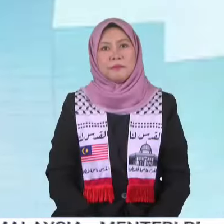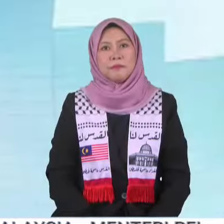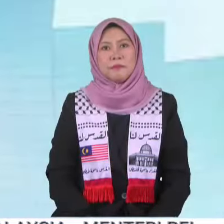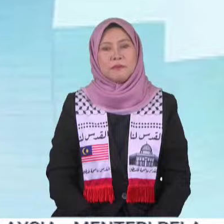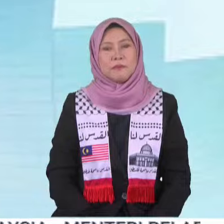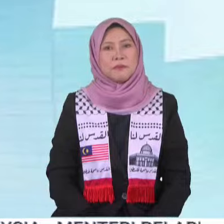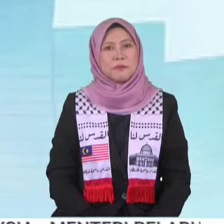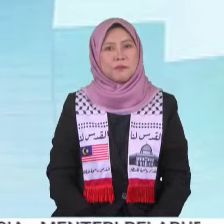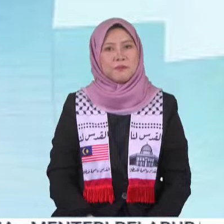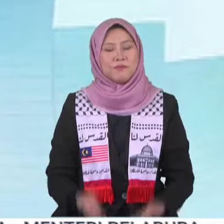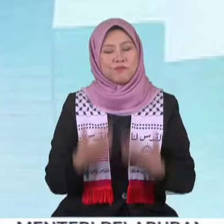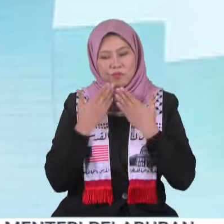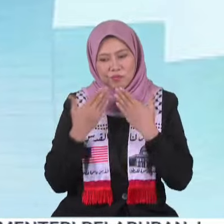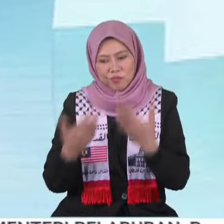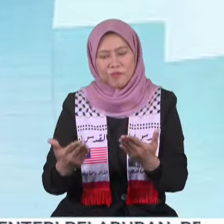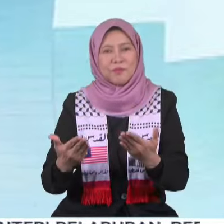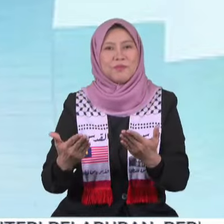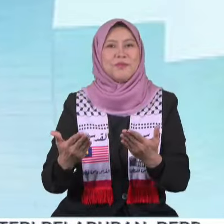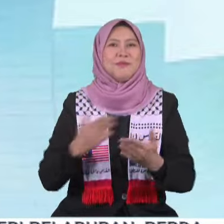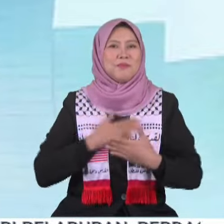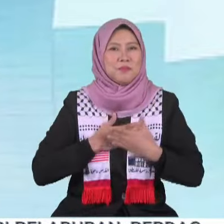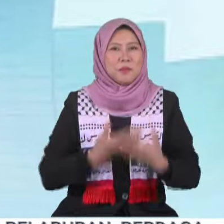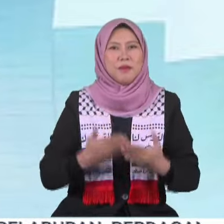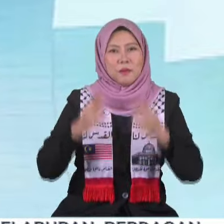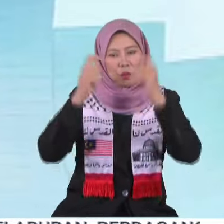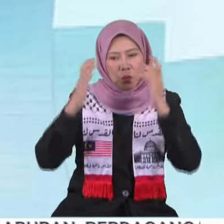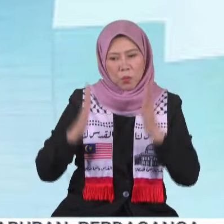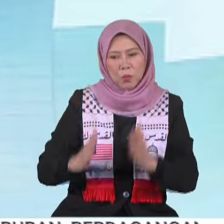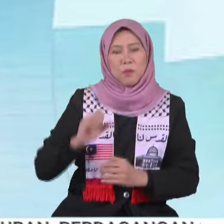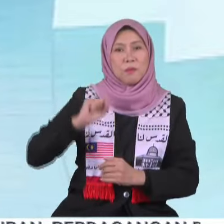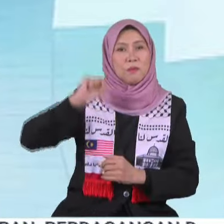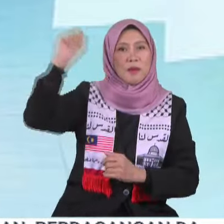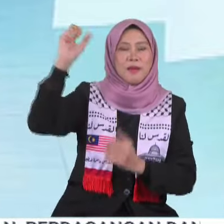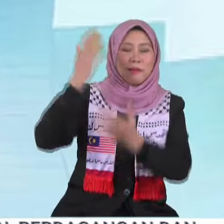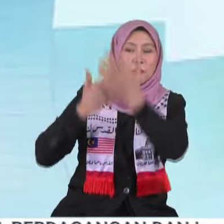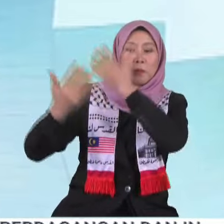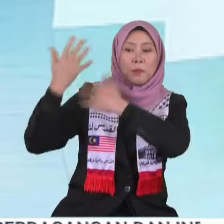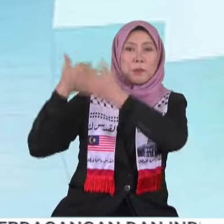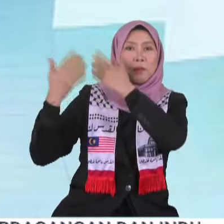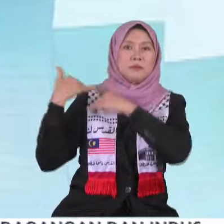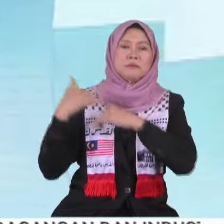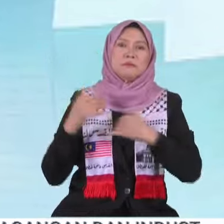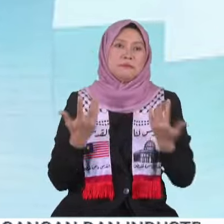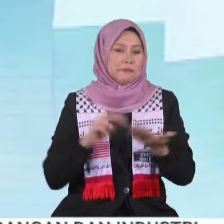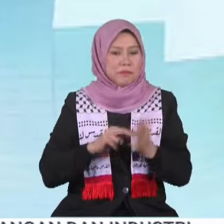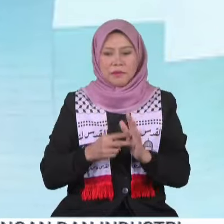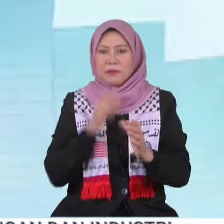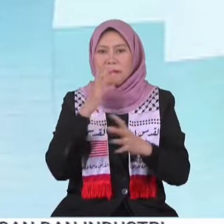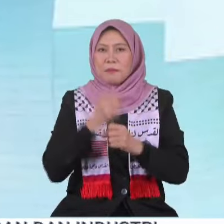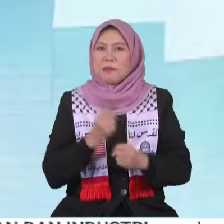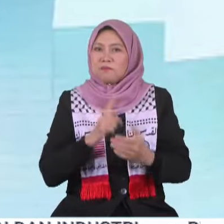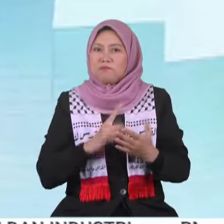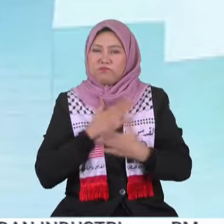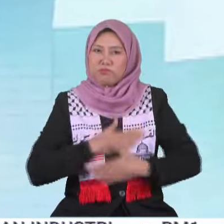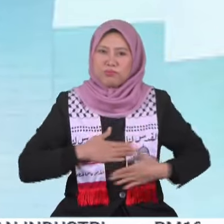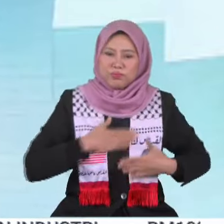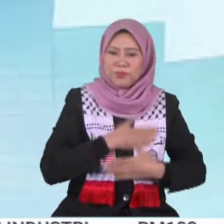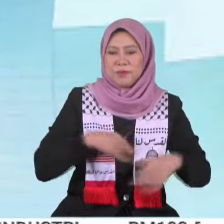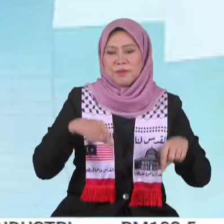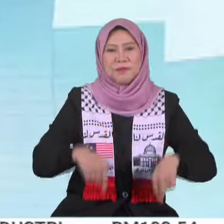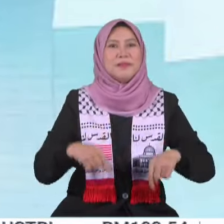Tanpa menghargai pengorbanan tokoh kemerdekaan negara, nikmat kemerdekaan tidak dapat dihayati sepenuhnya. Dengan